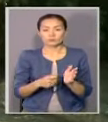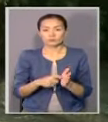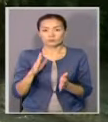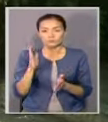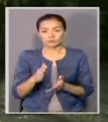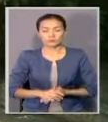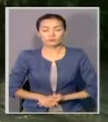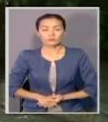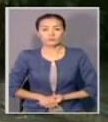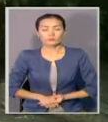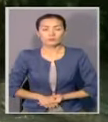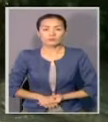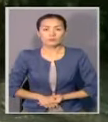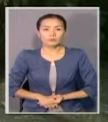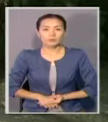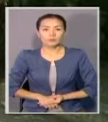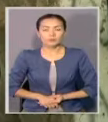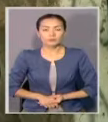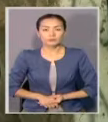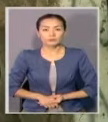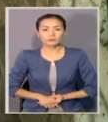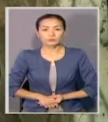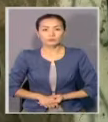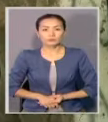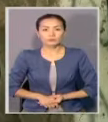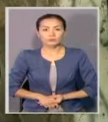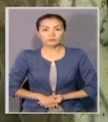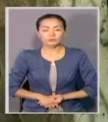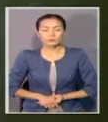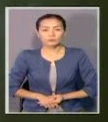қылмыстық іс жүргізілуде. Айзада Ғабит, Ислам Аманқос, Алихан Таңатов, жаңалық қызметі.